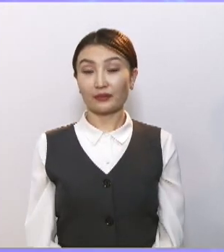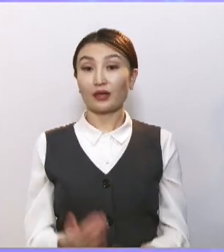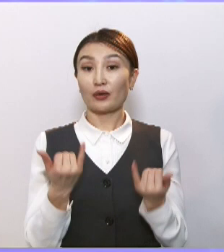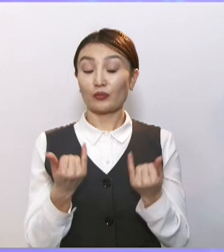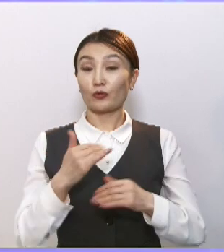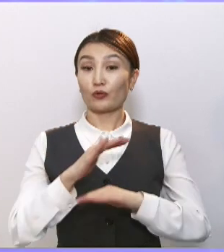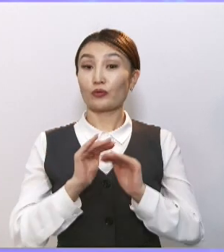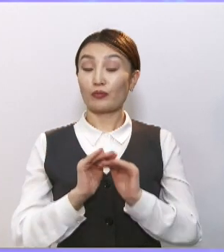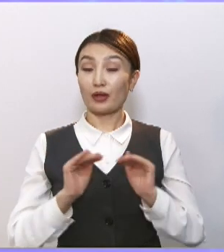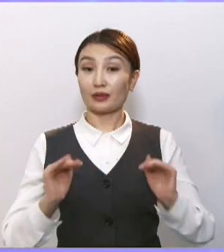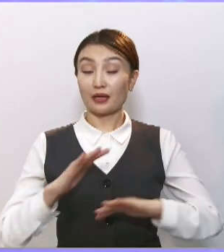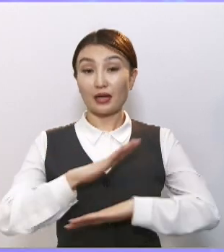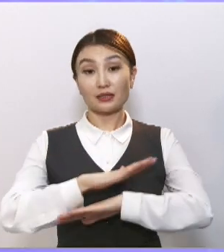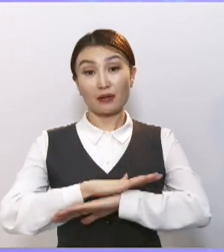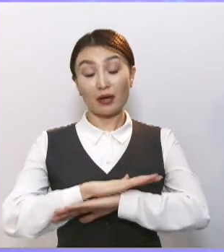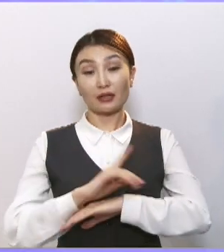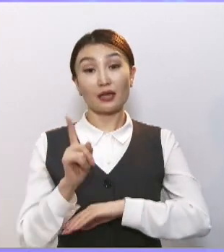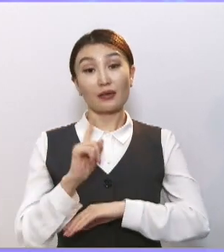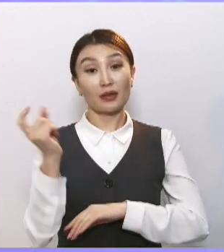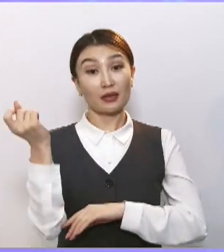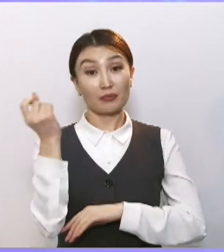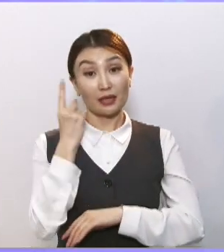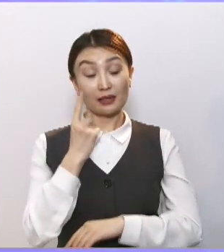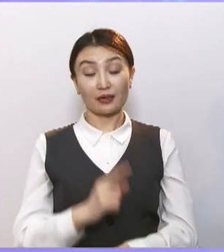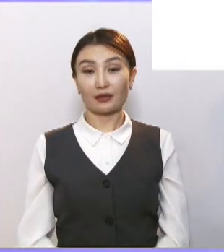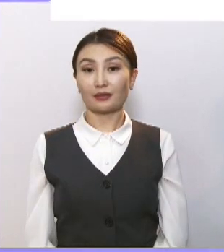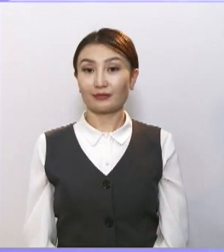Бүгүн, балдар, сабактан эмнени билдиңер?